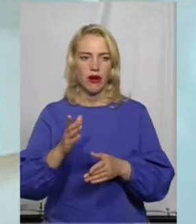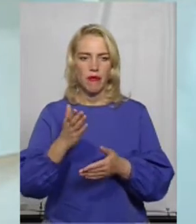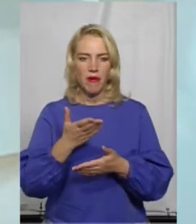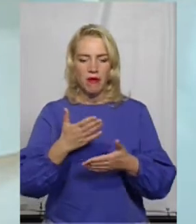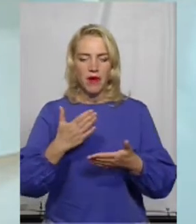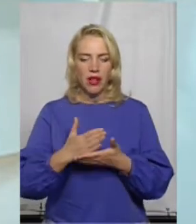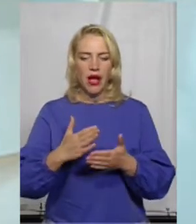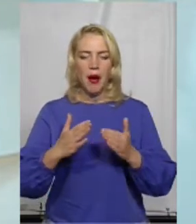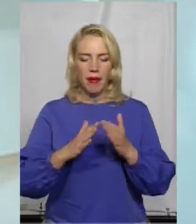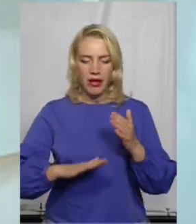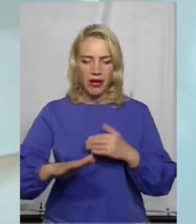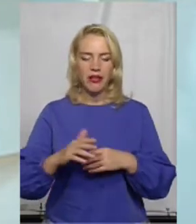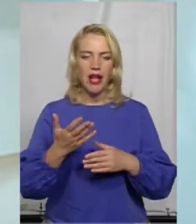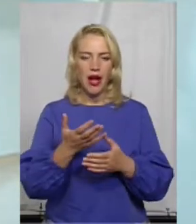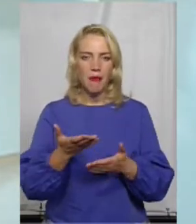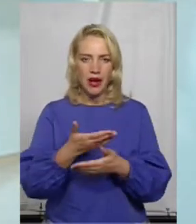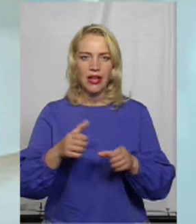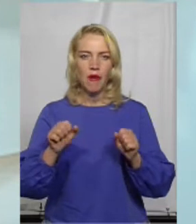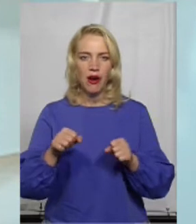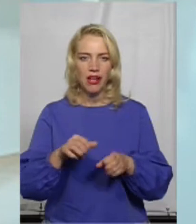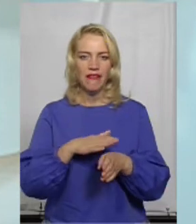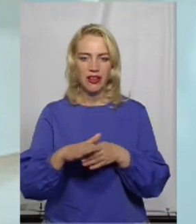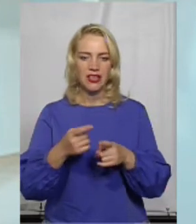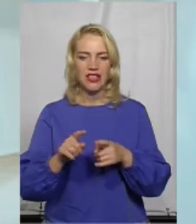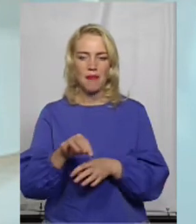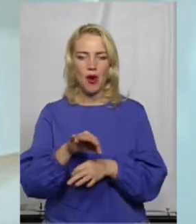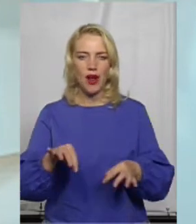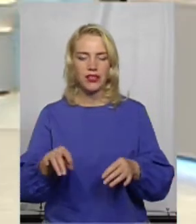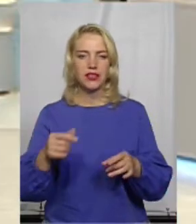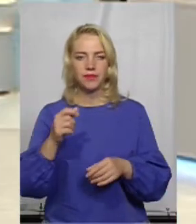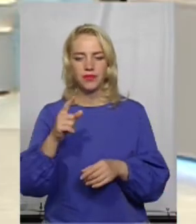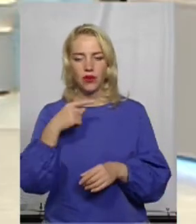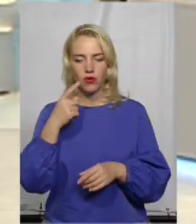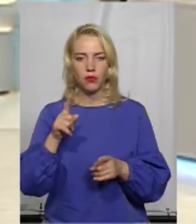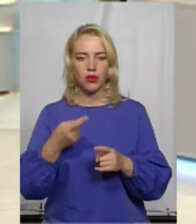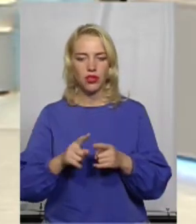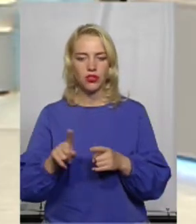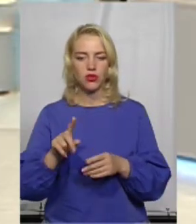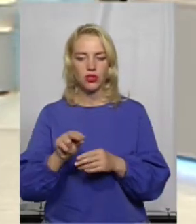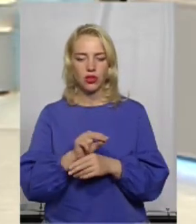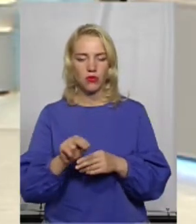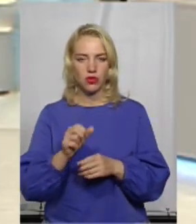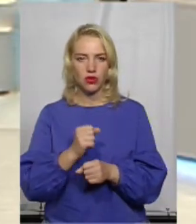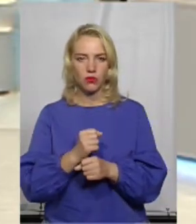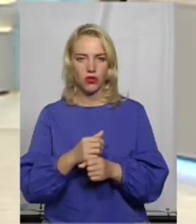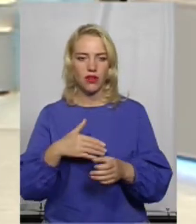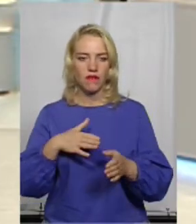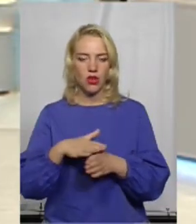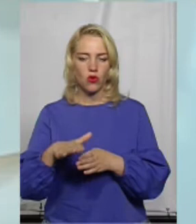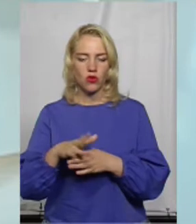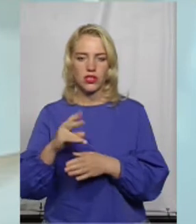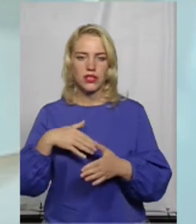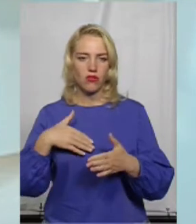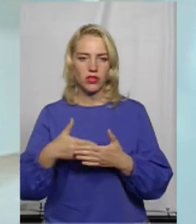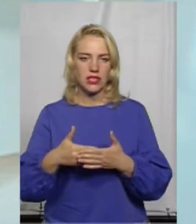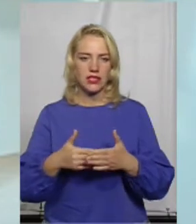приміщення, ми змогли реалізувати цей проєкт. Наголошую ще на тому, що всі ремонтні роботи виконувалися на волонтерських засадах. Це